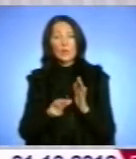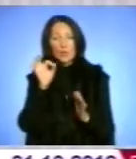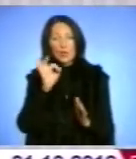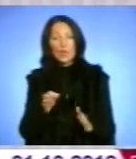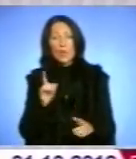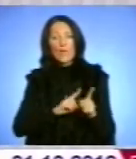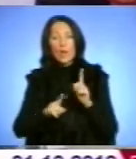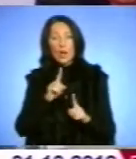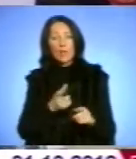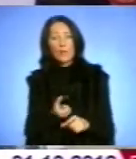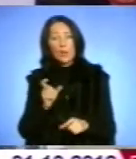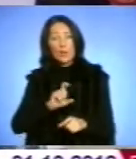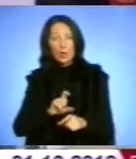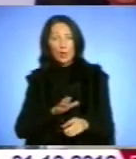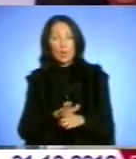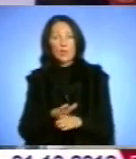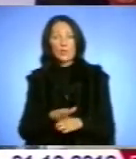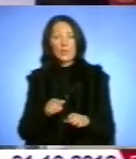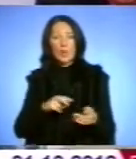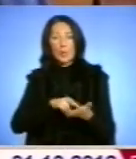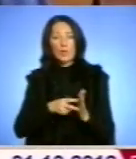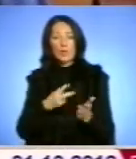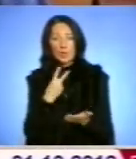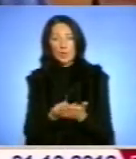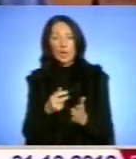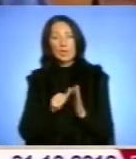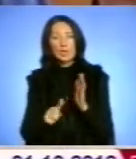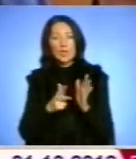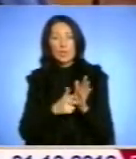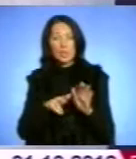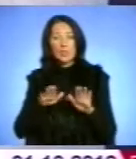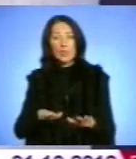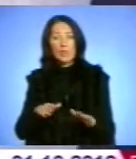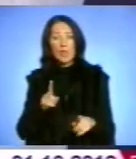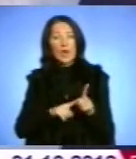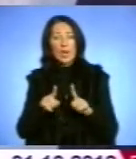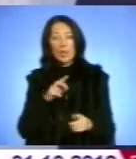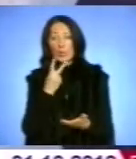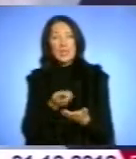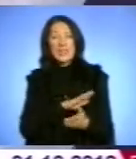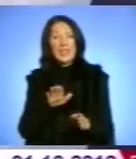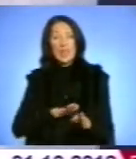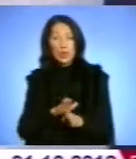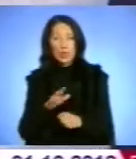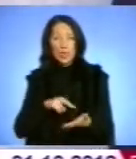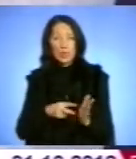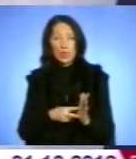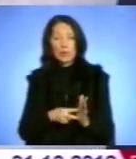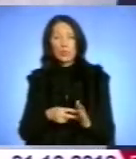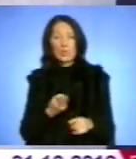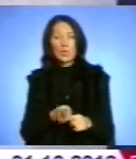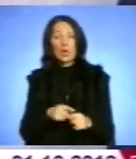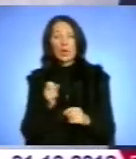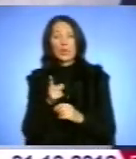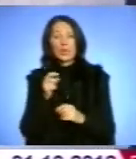планові показники, 66 місцевих рад показали невиконання плану. В основному це Валентин Анатонович, 11,8,